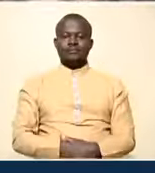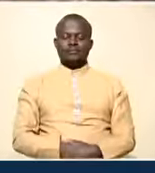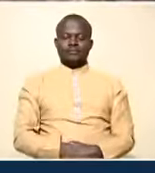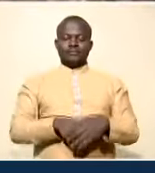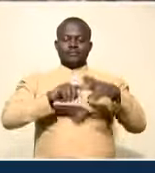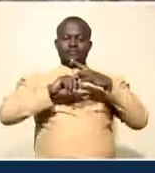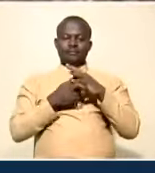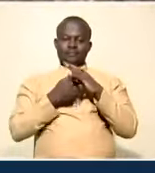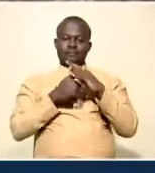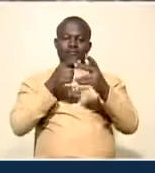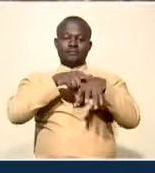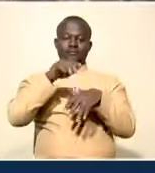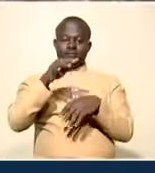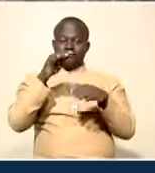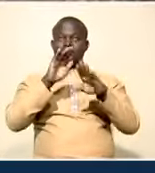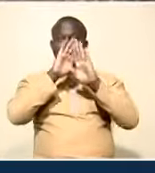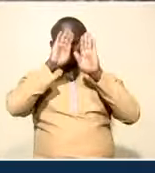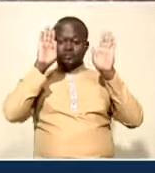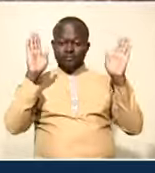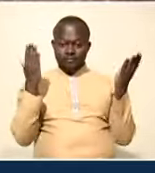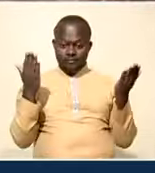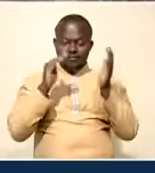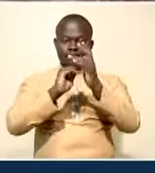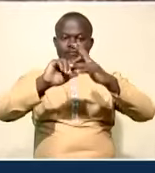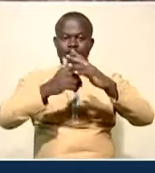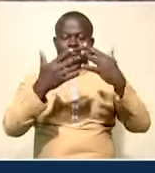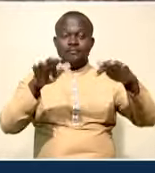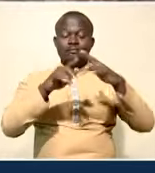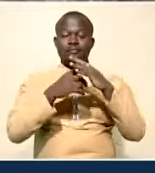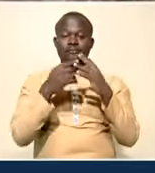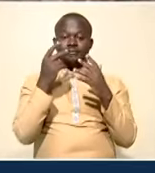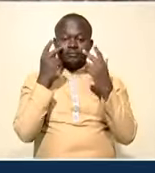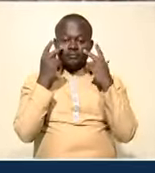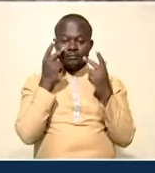Bitangira byatangiye nka saa yine z'amanywa. Imaze gutangira saa yine z'amanywa tubona